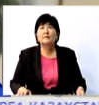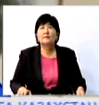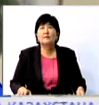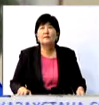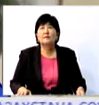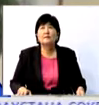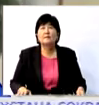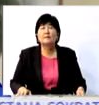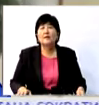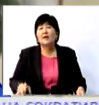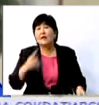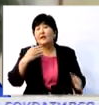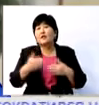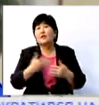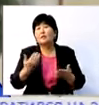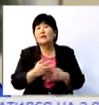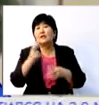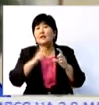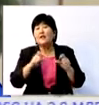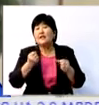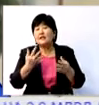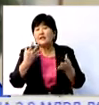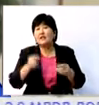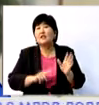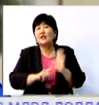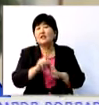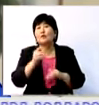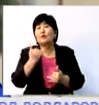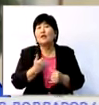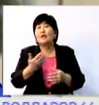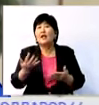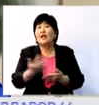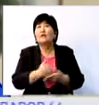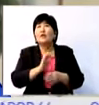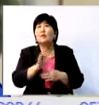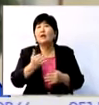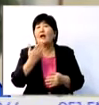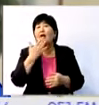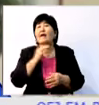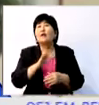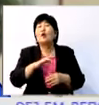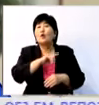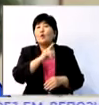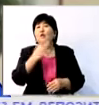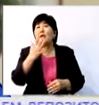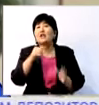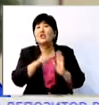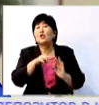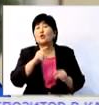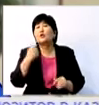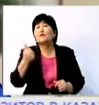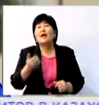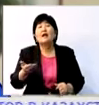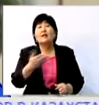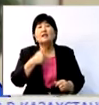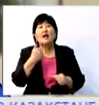Жаңадан завод будет. Недавно поставили завод. Несколько дней как запустили его для вывода продукции на экспорт. Мощность 5-6 тонн в час.